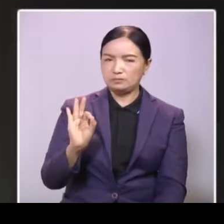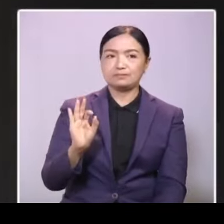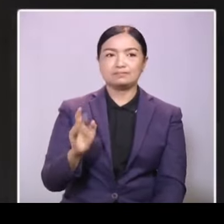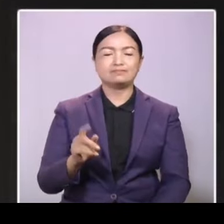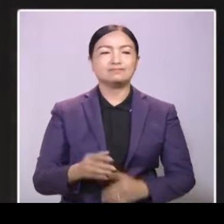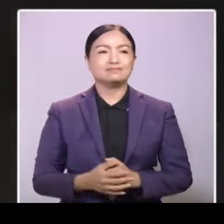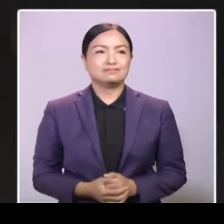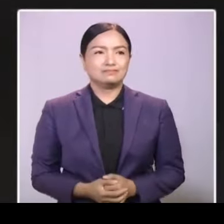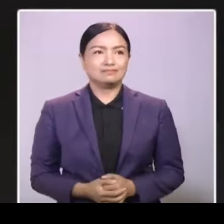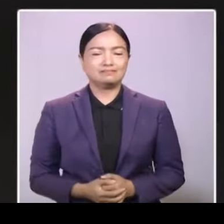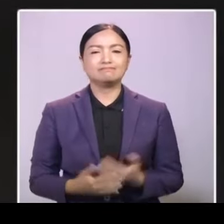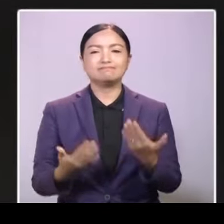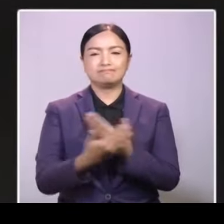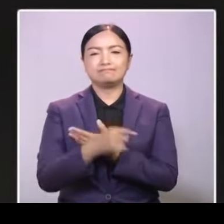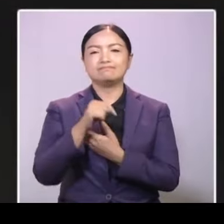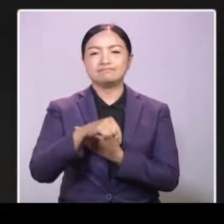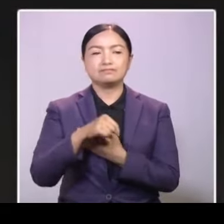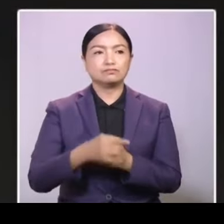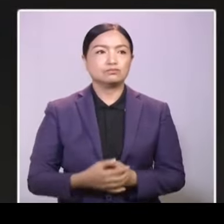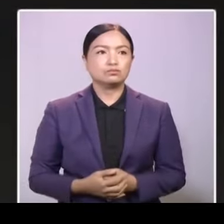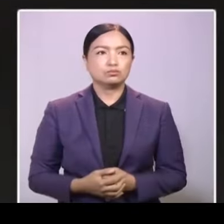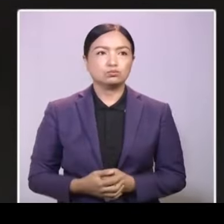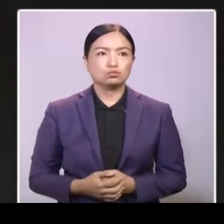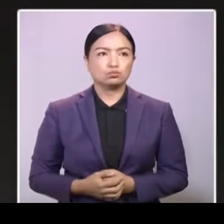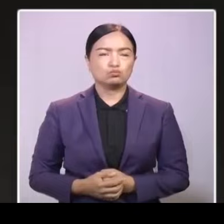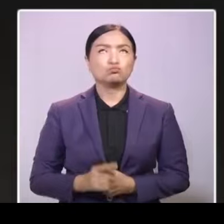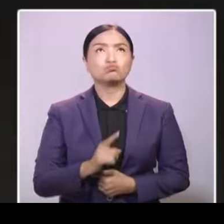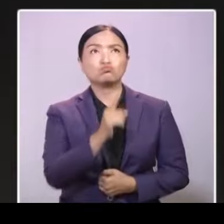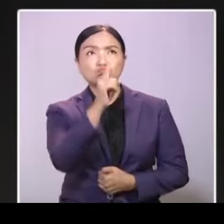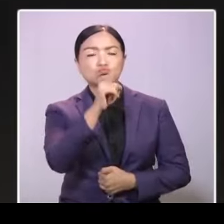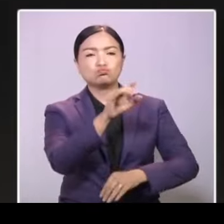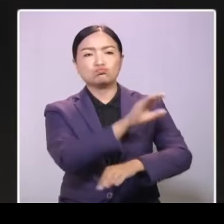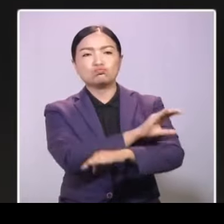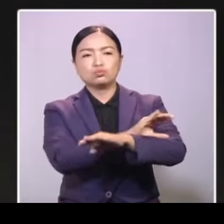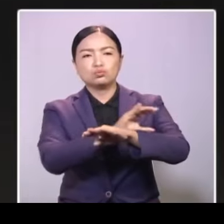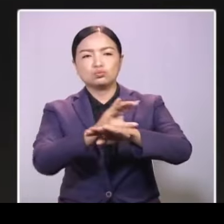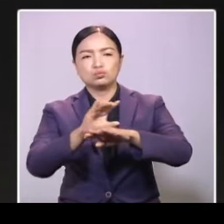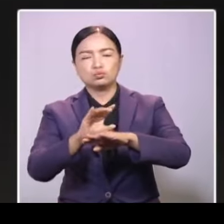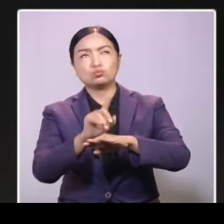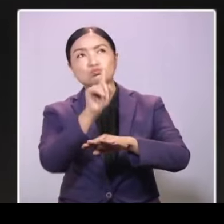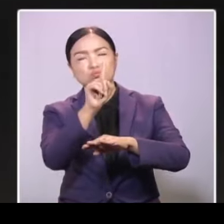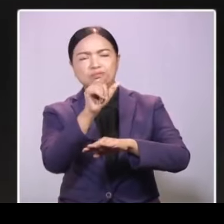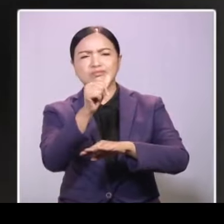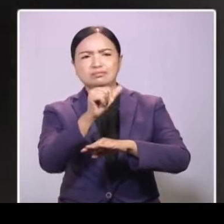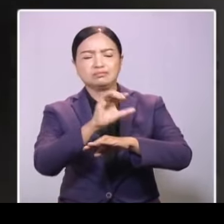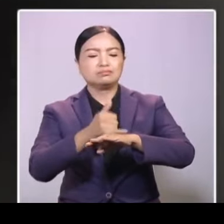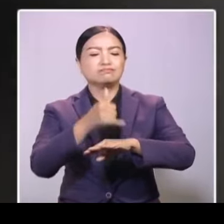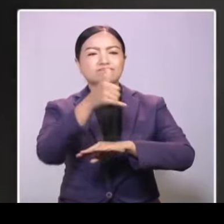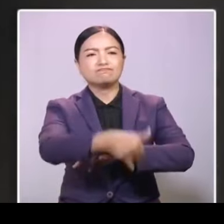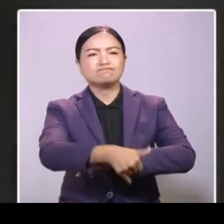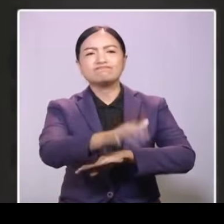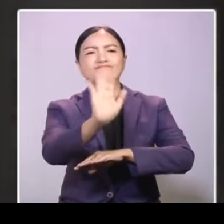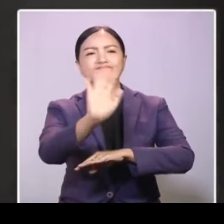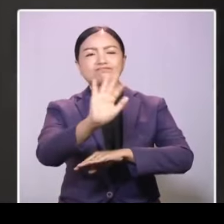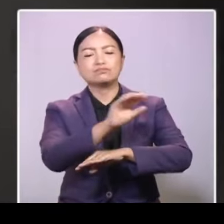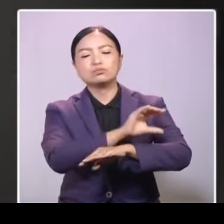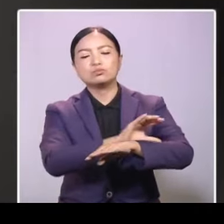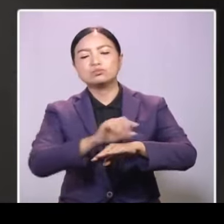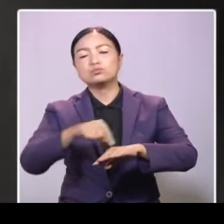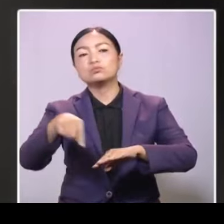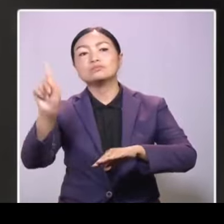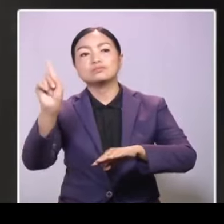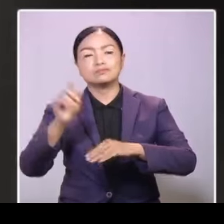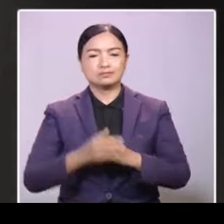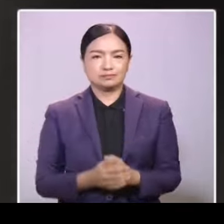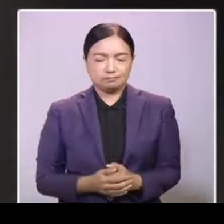หัวหมากกับมักกะสันนะ ค ือข้างบนเนี่ยวิ่งได้แหละแต่ว่าเขาจะไม่จอดไม่จอดให้คนขึ้นลงนะคะ ครับแต่ว่าพอผ่าน